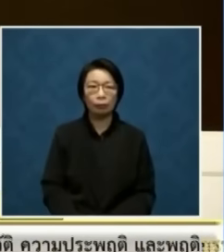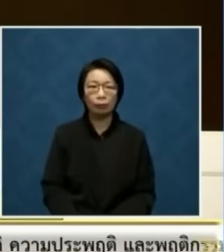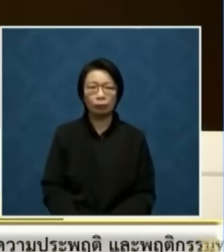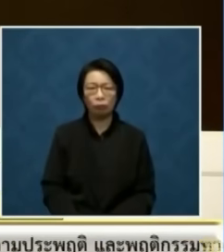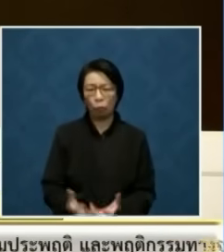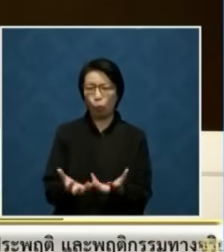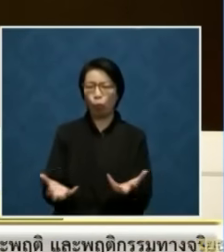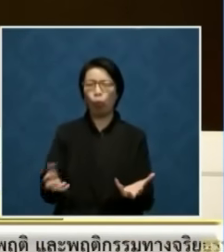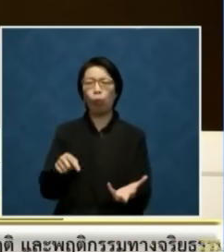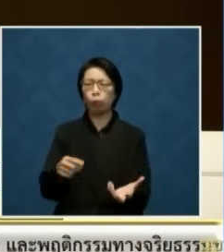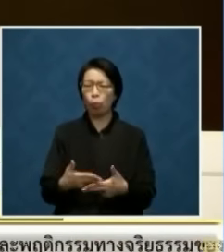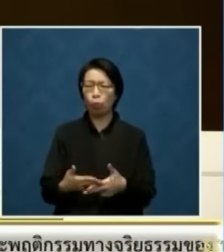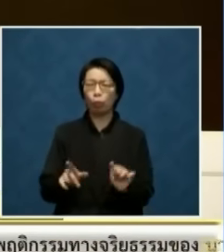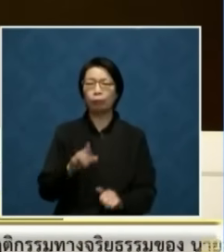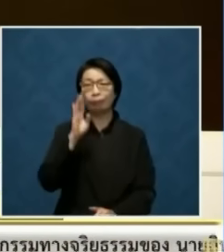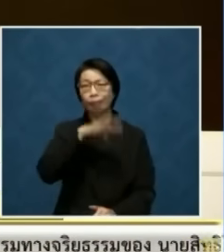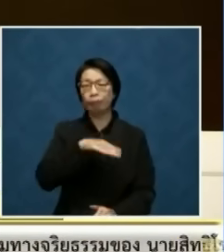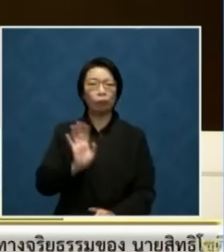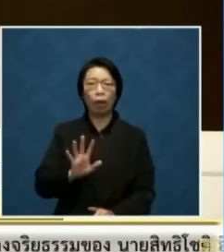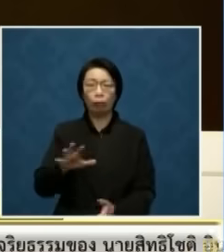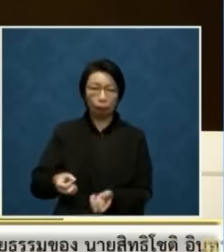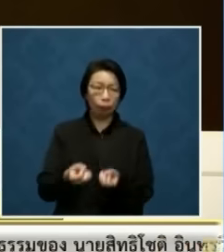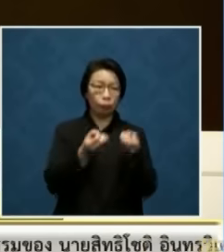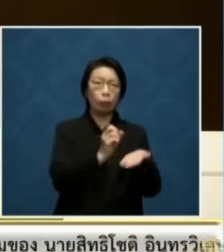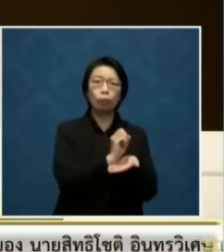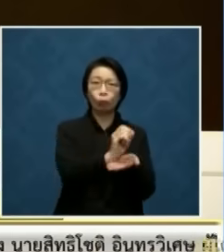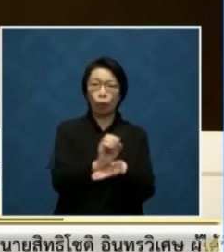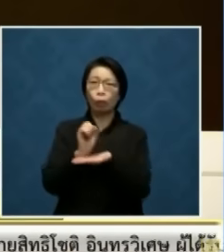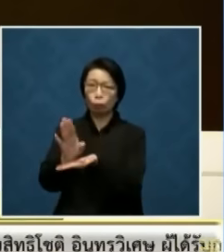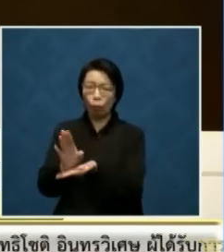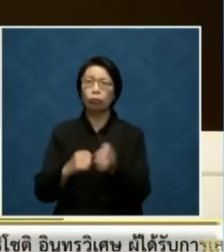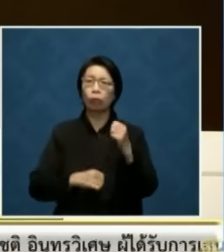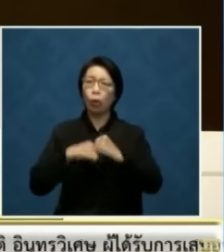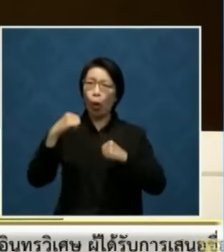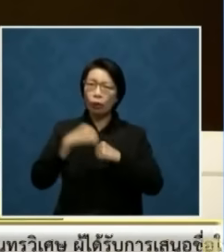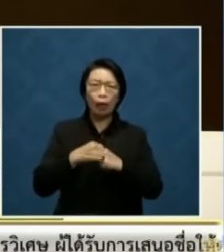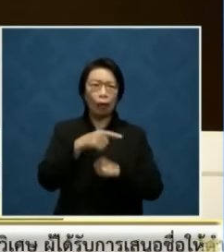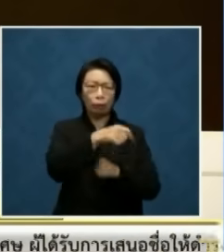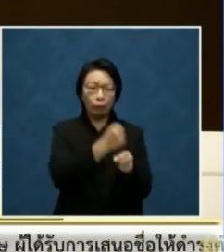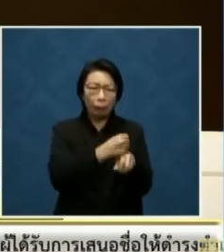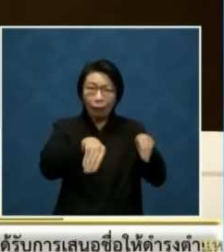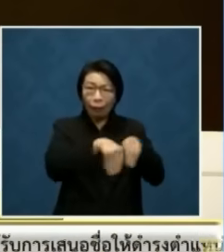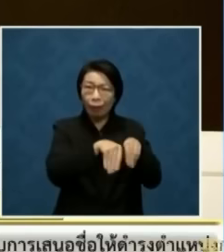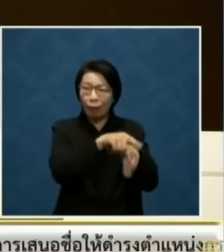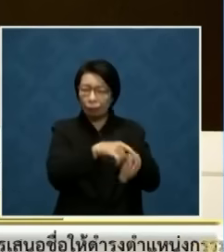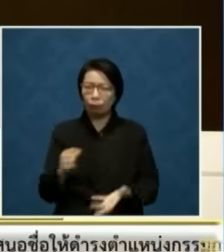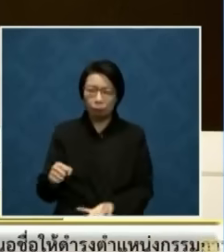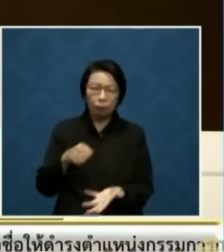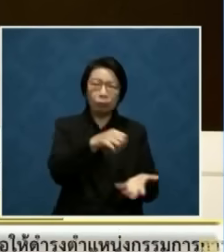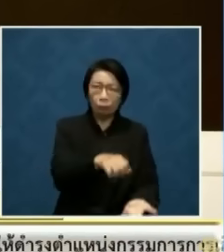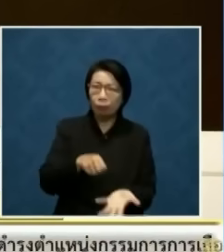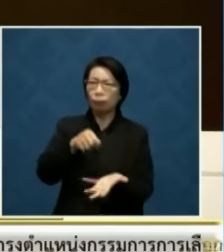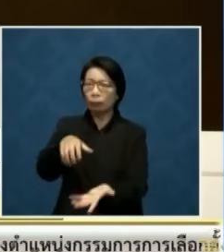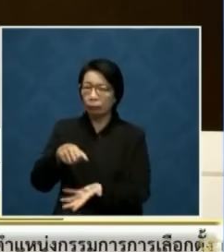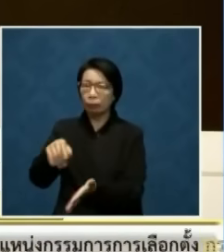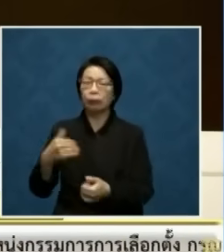ทันไม่มีที่เก็บหรอกอาหารสภาวะอ่าเลี้ยงส.สเน่านะฮะแล้วก็ไม่มีที่เก็บแต่เมื่อกี้